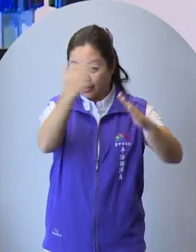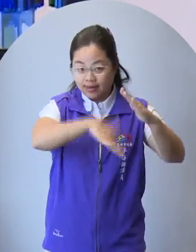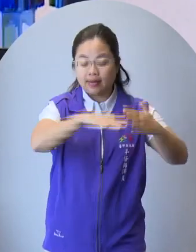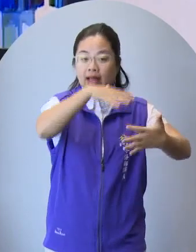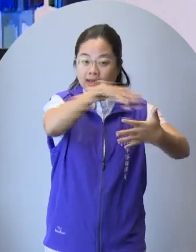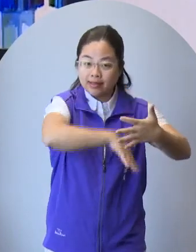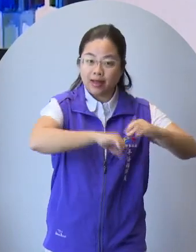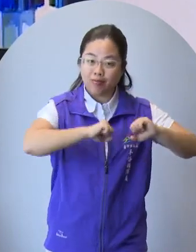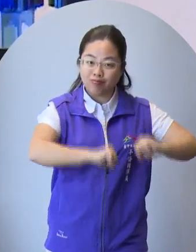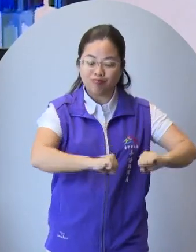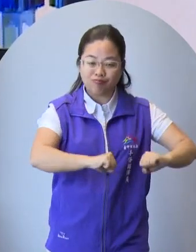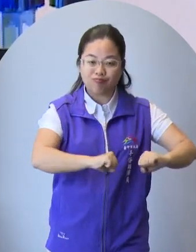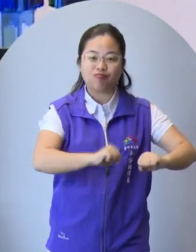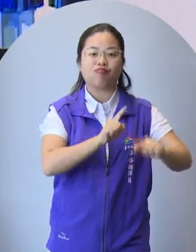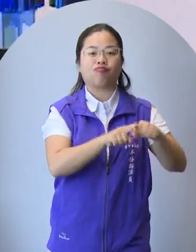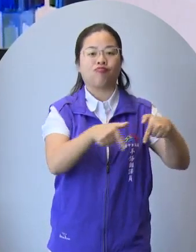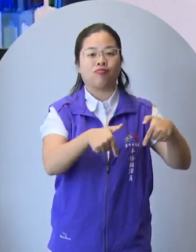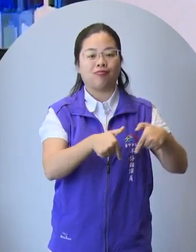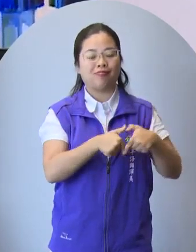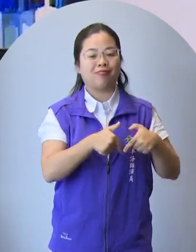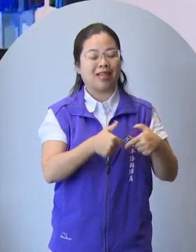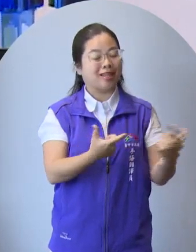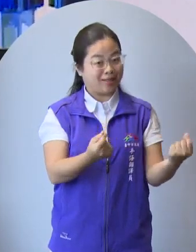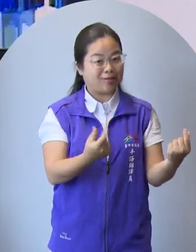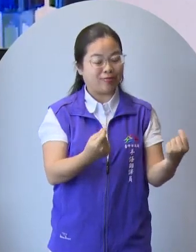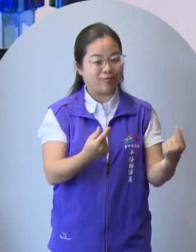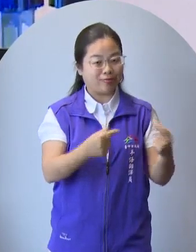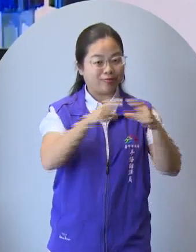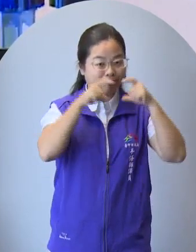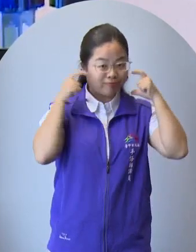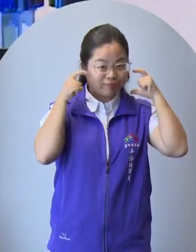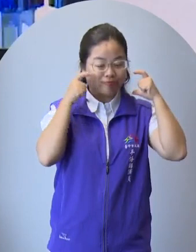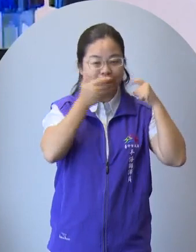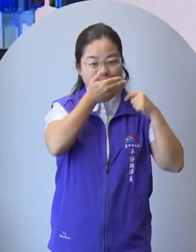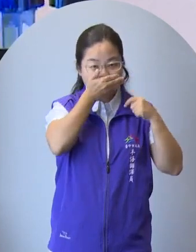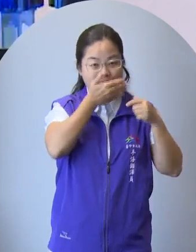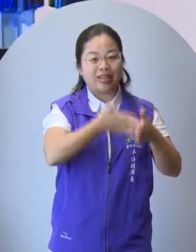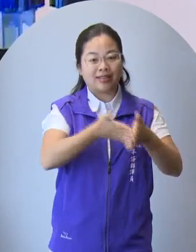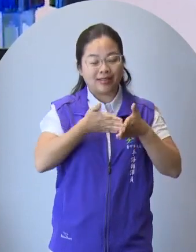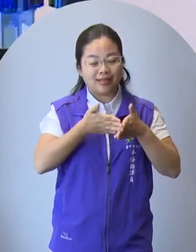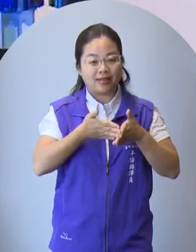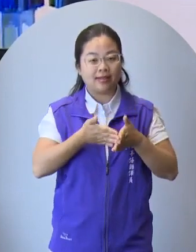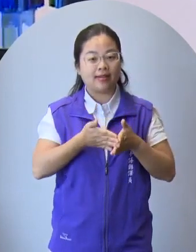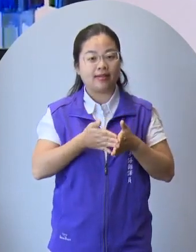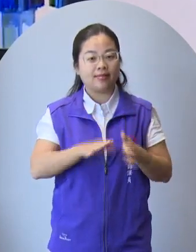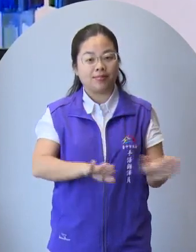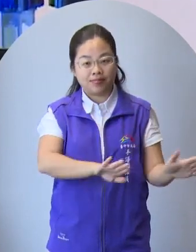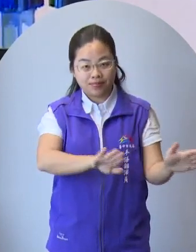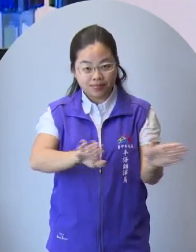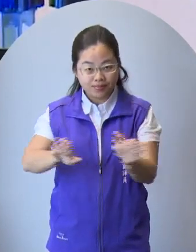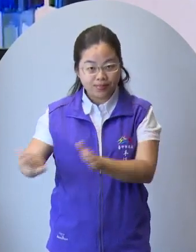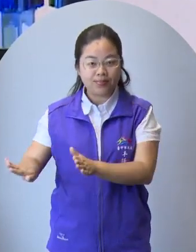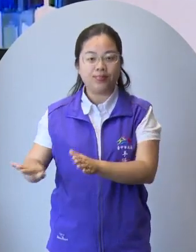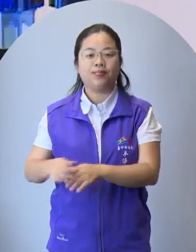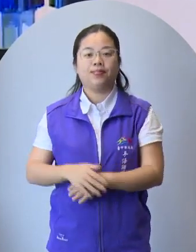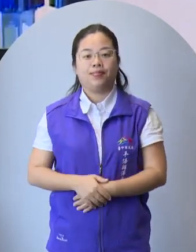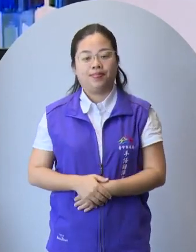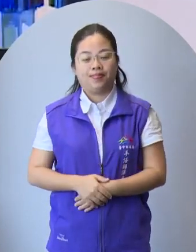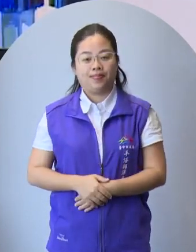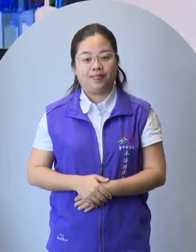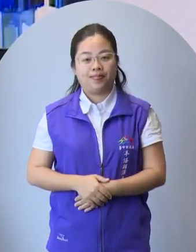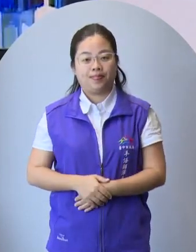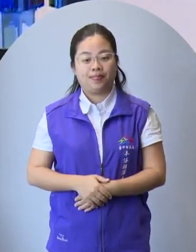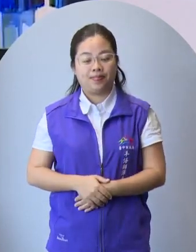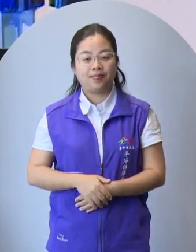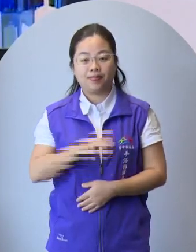校的健康中心也进入也必须戴口罩。除此之外那可以说是全